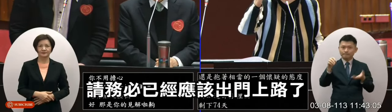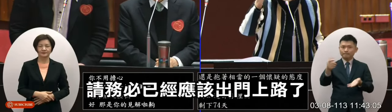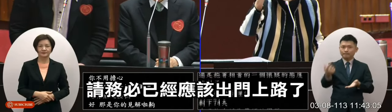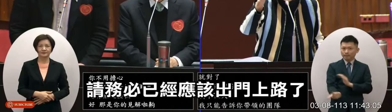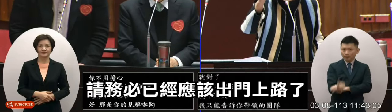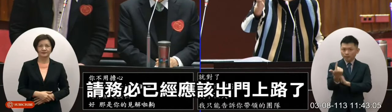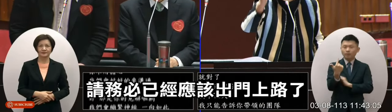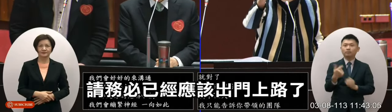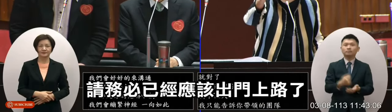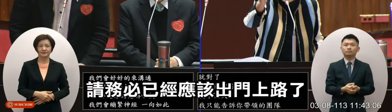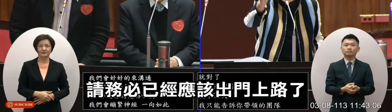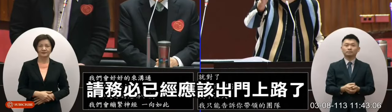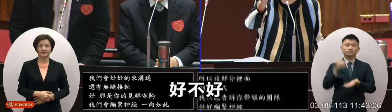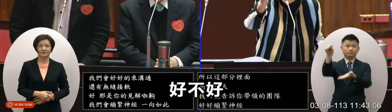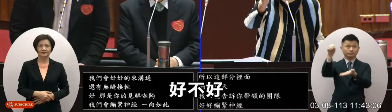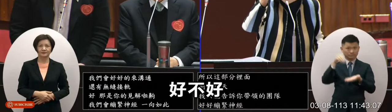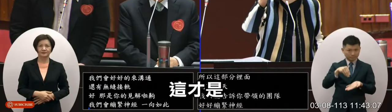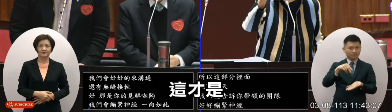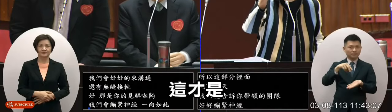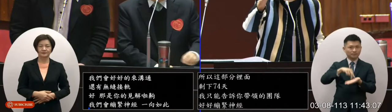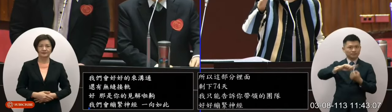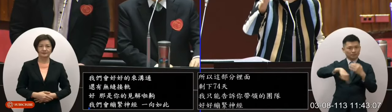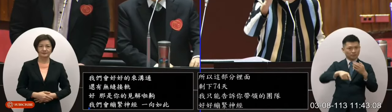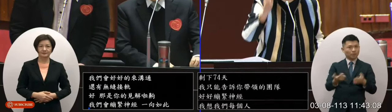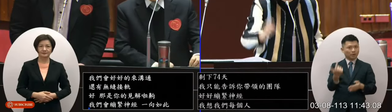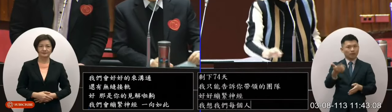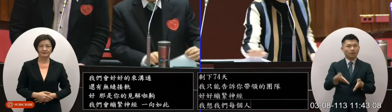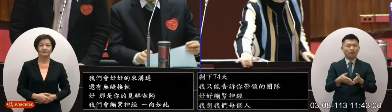已经应该出门上路了，好不好？这才是。